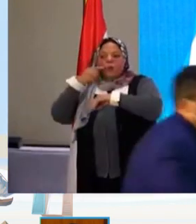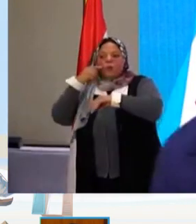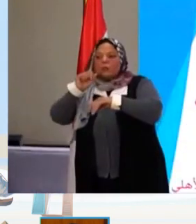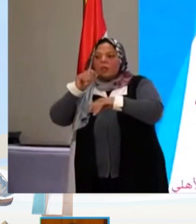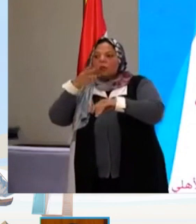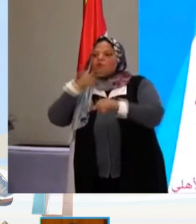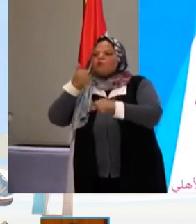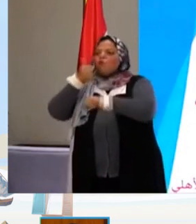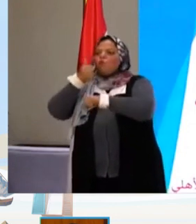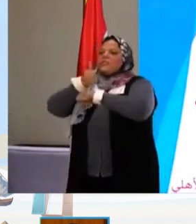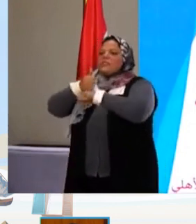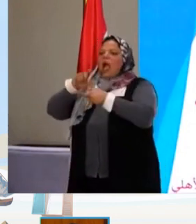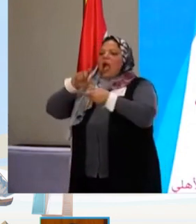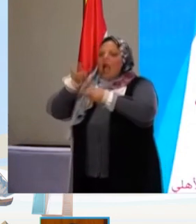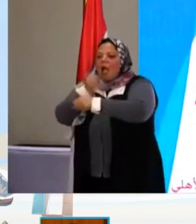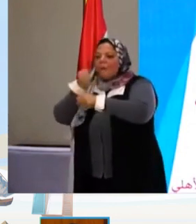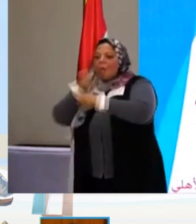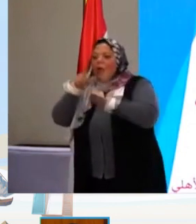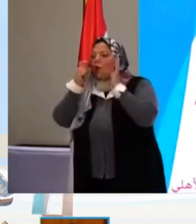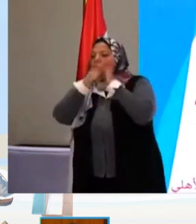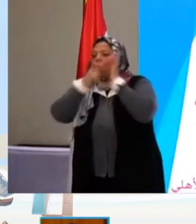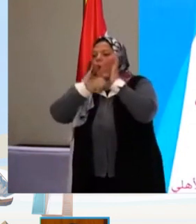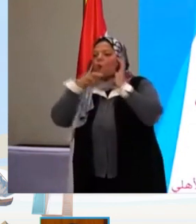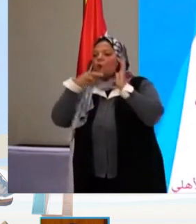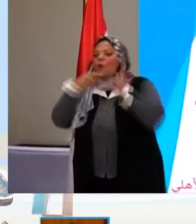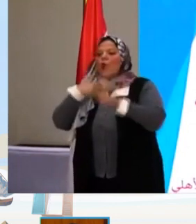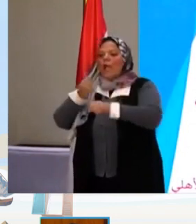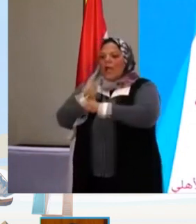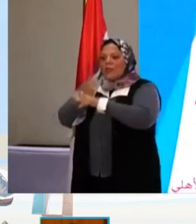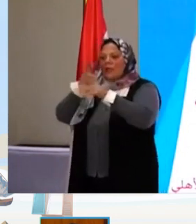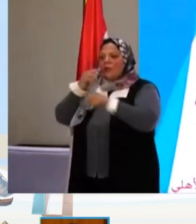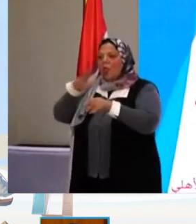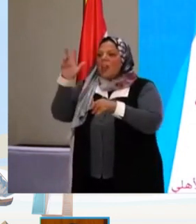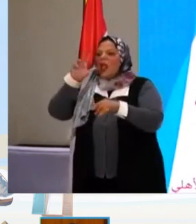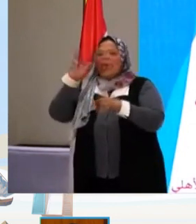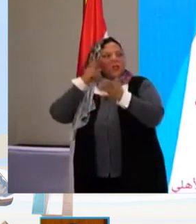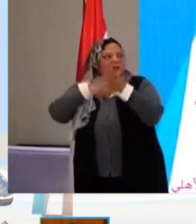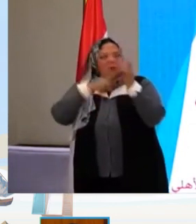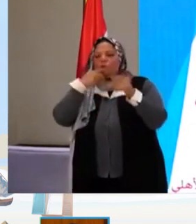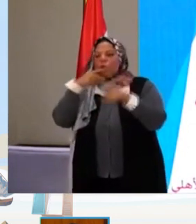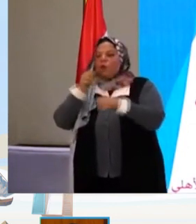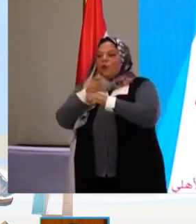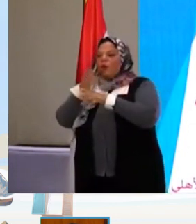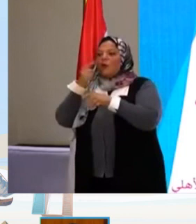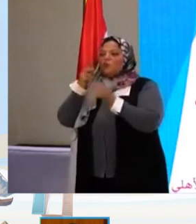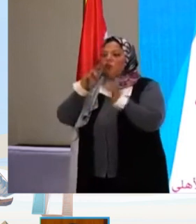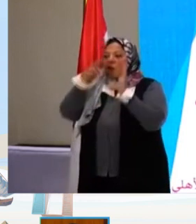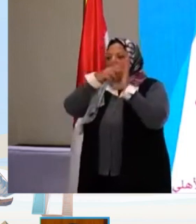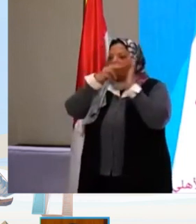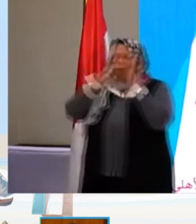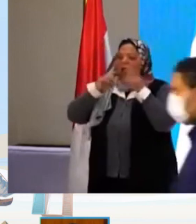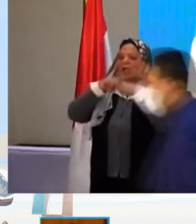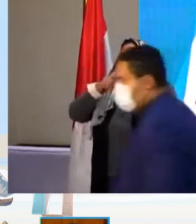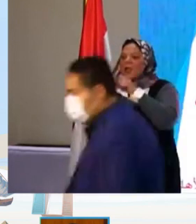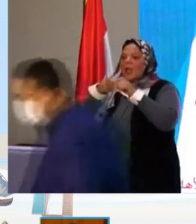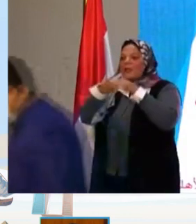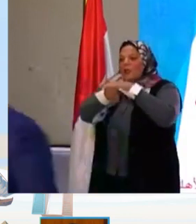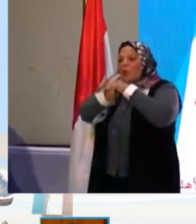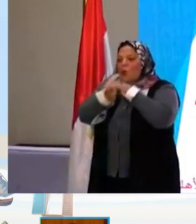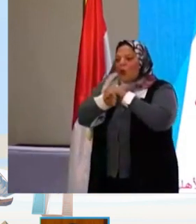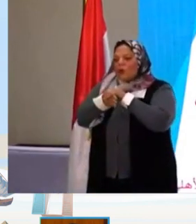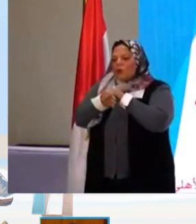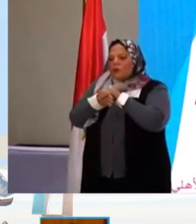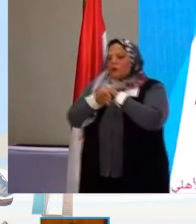للنظام الاساسي اللي بيتفق مع احكام القانون الجديد، وتدعو جمعيه عموميه غير عاديه للموافقه على